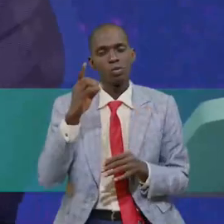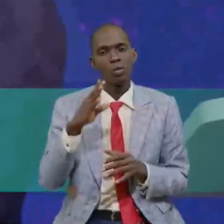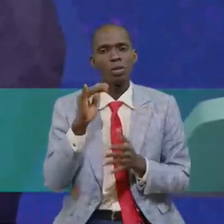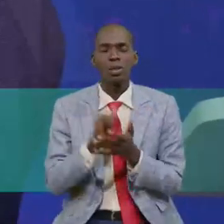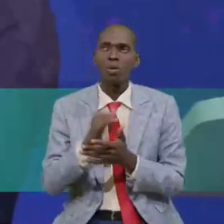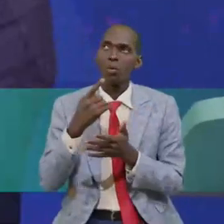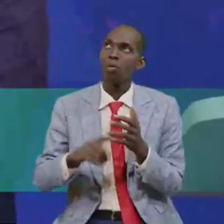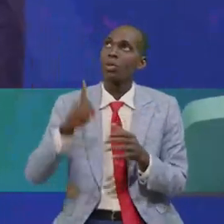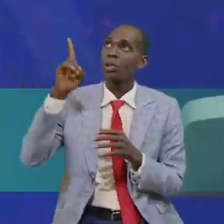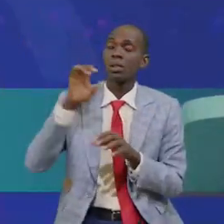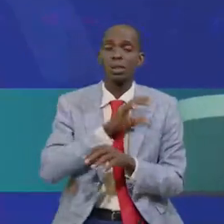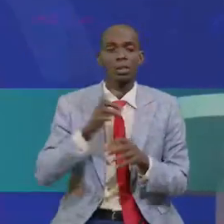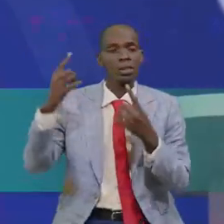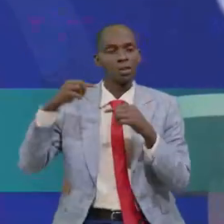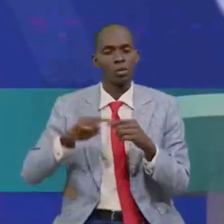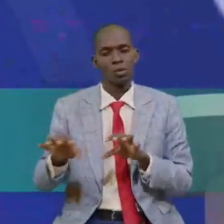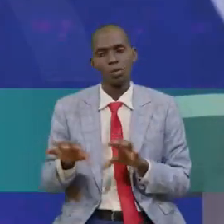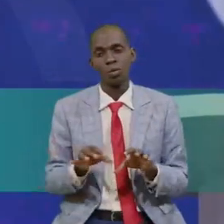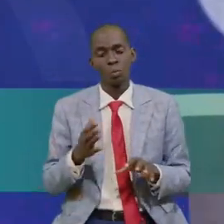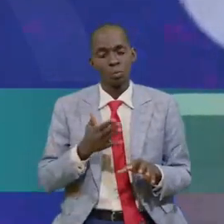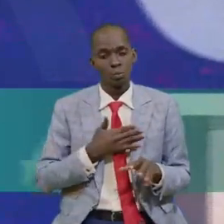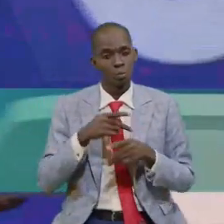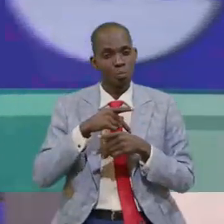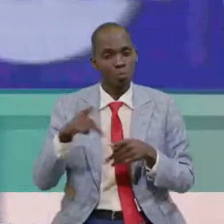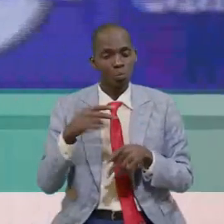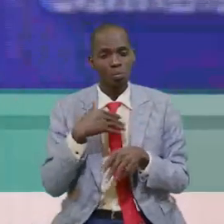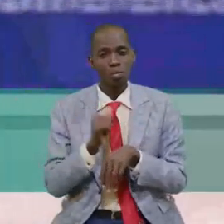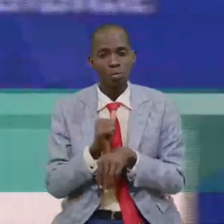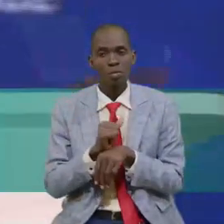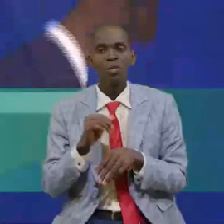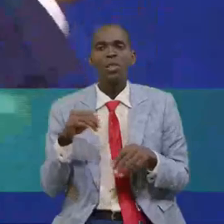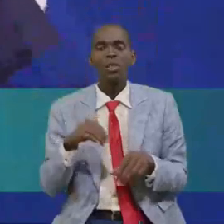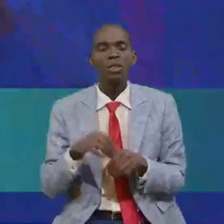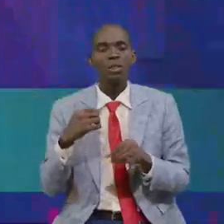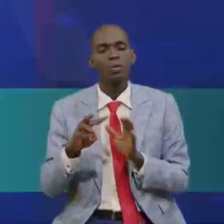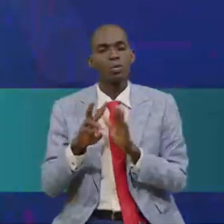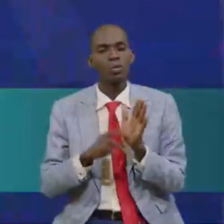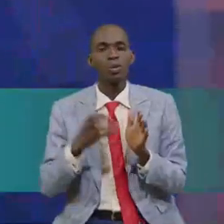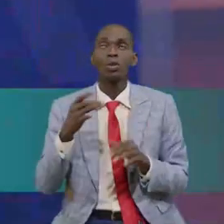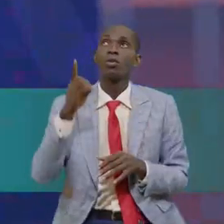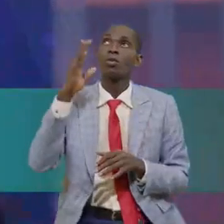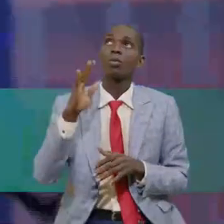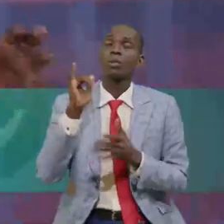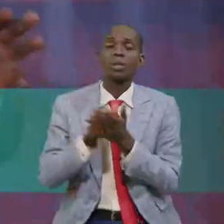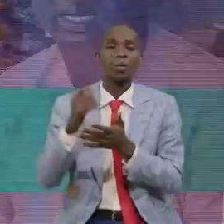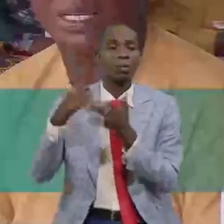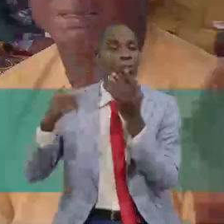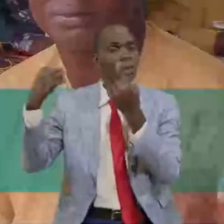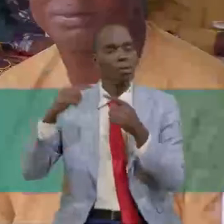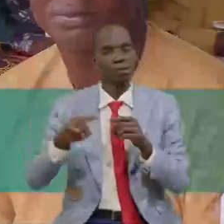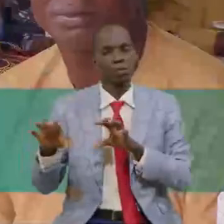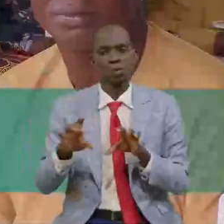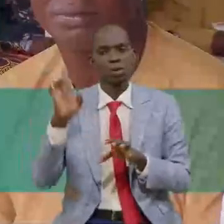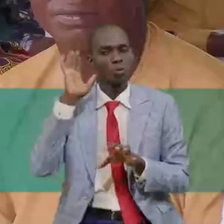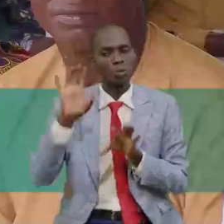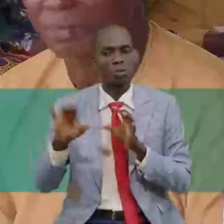Ma profession est la volonté de Dieu, c'est ce qu'il est venu faire. Et il le fera bien dans ta vie. Voyons